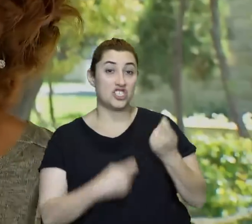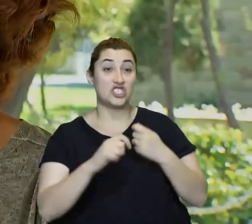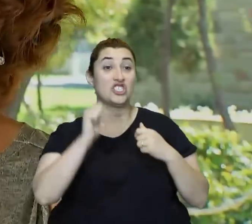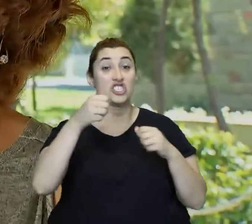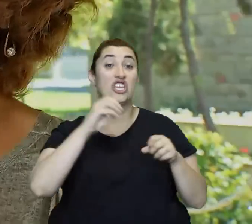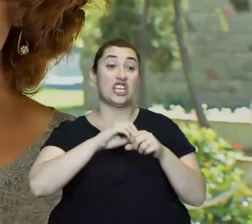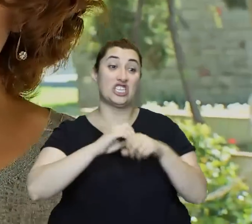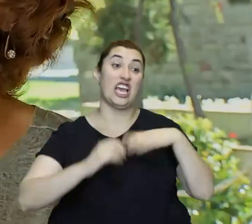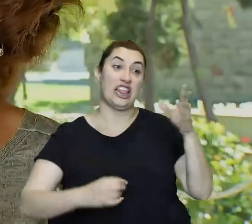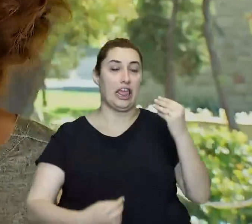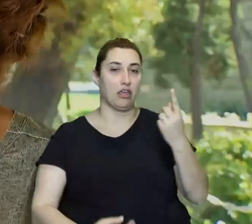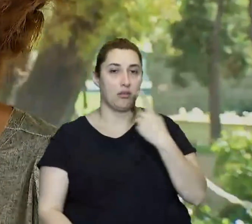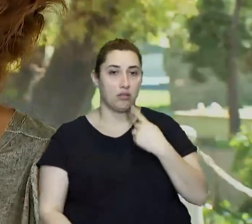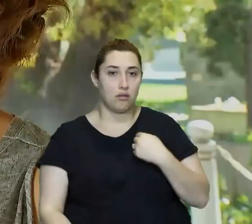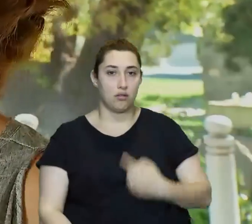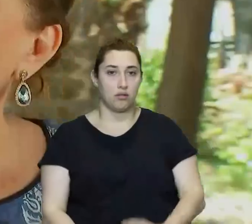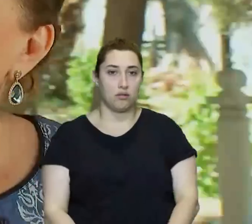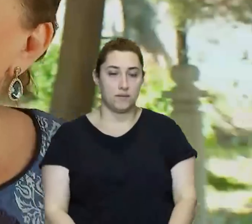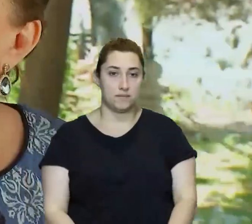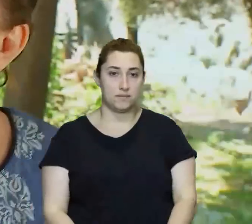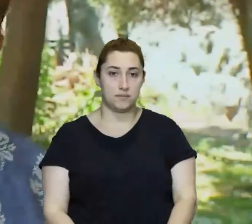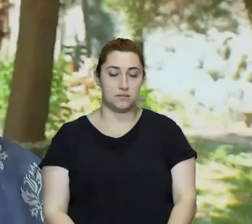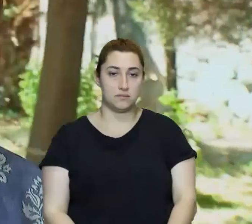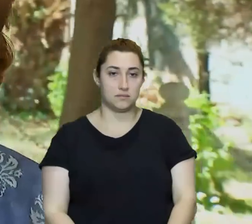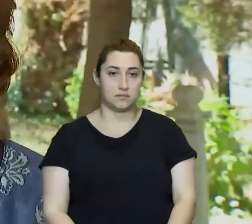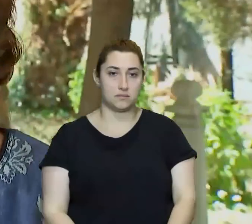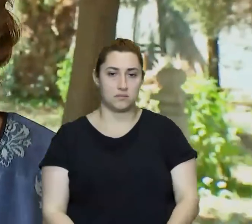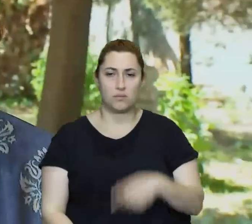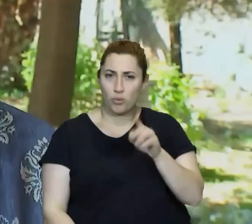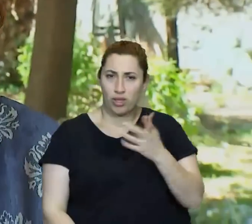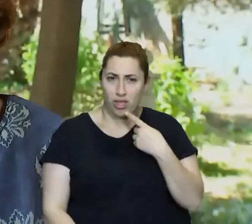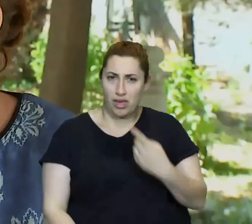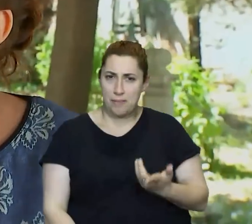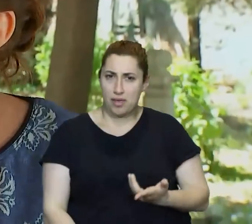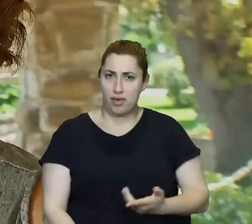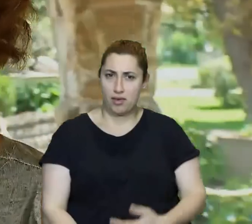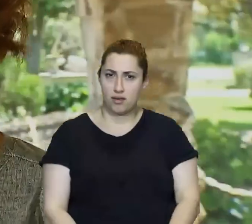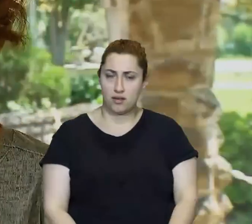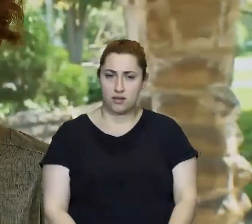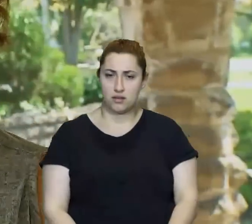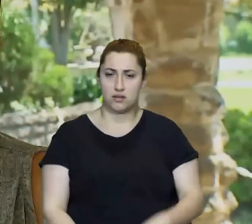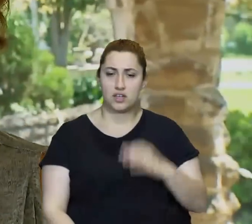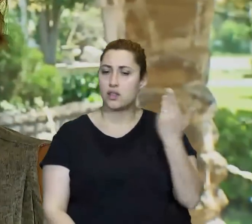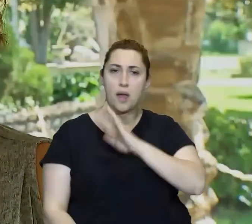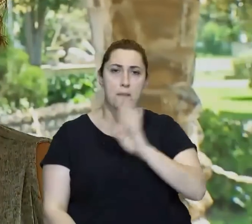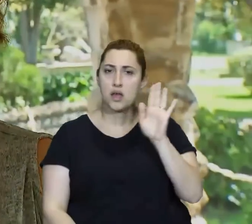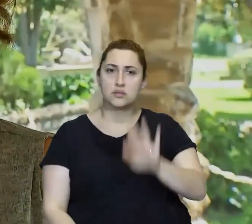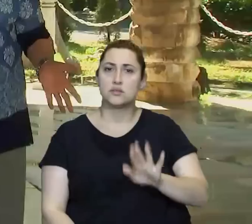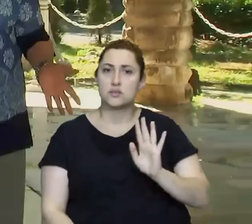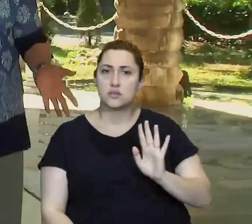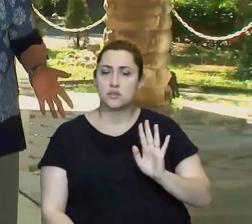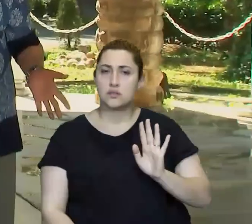Kariyerin için gidersen iyi olacak dedi bana. Ne münasebet. Hiçbir yere